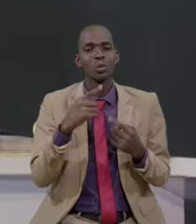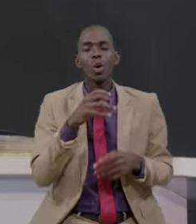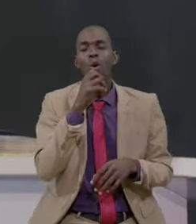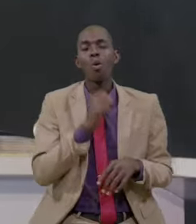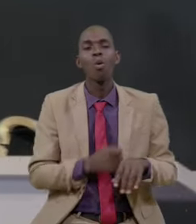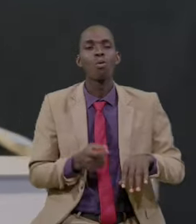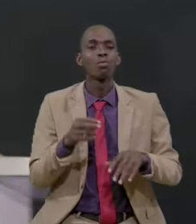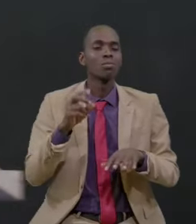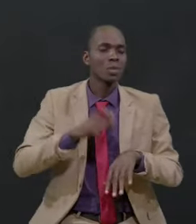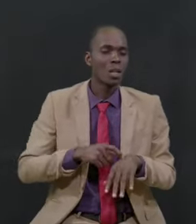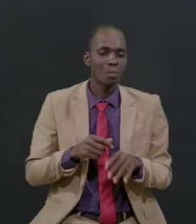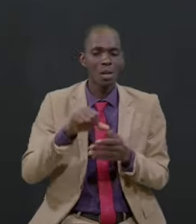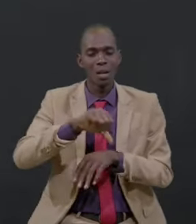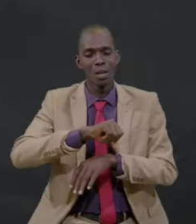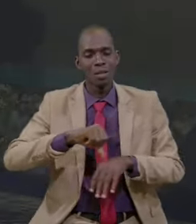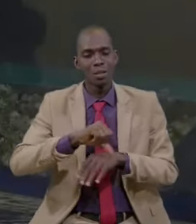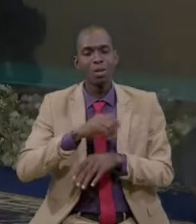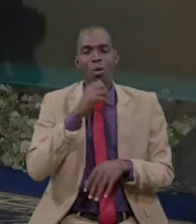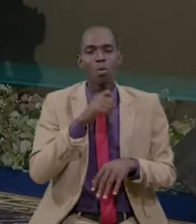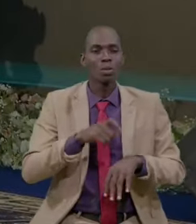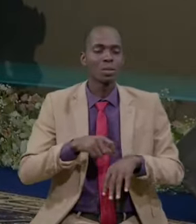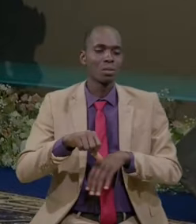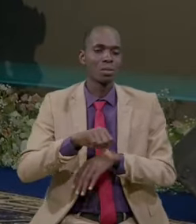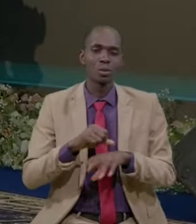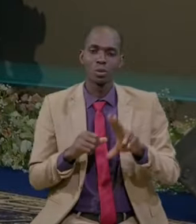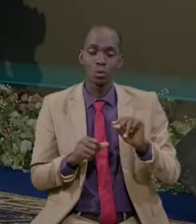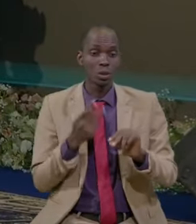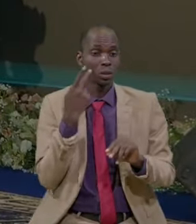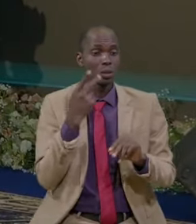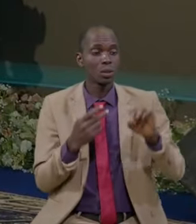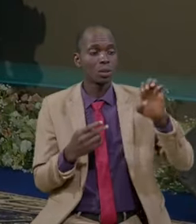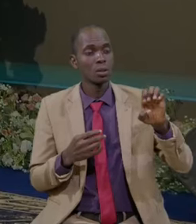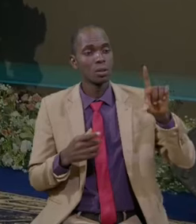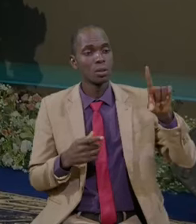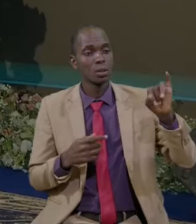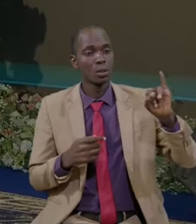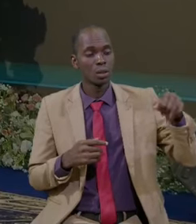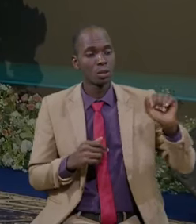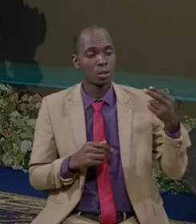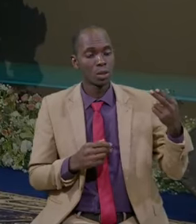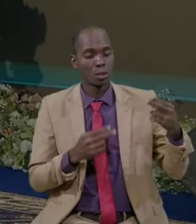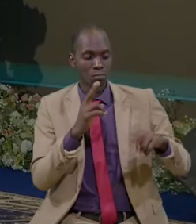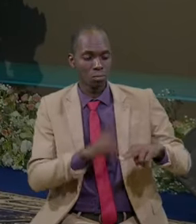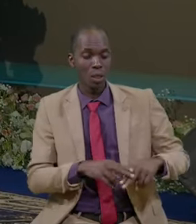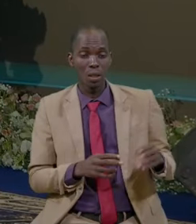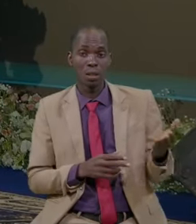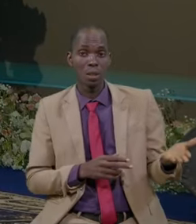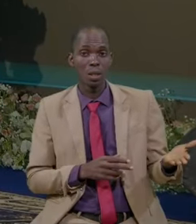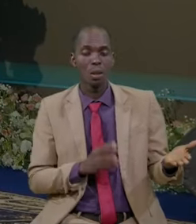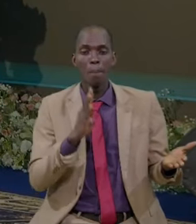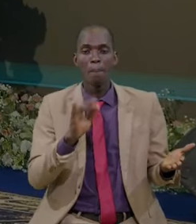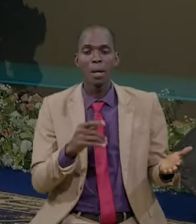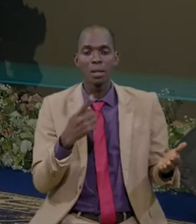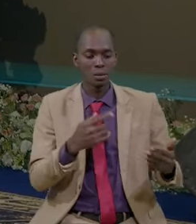L'onction, l'onction. Voici Élie maintenant. Élie était assis là-bas, sur le